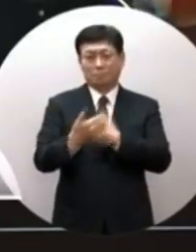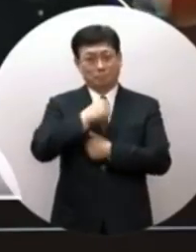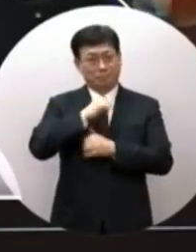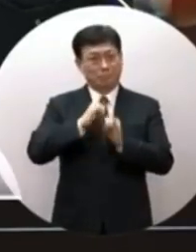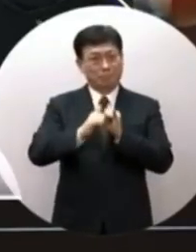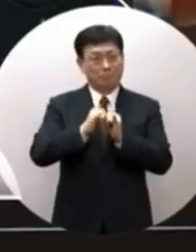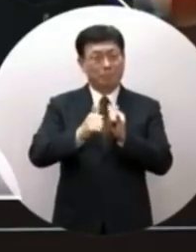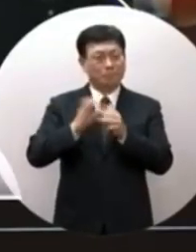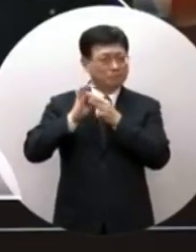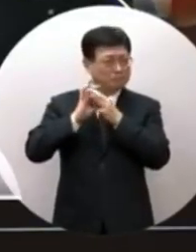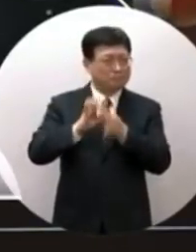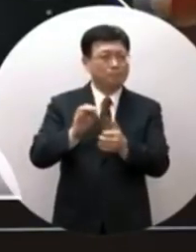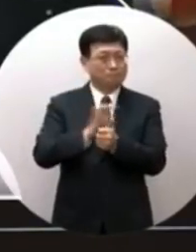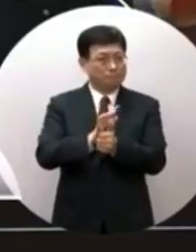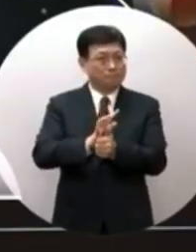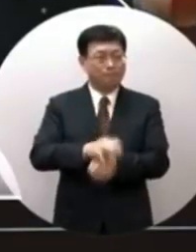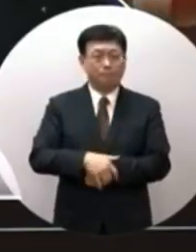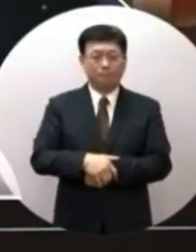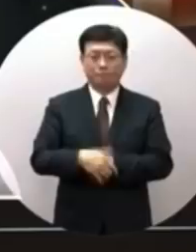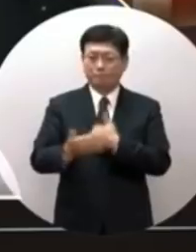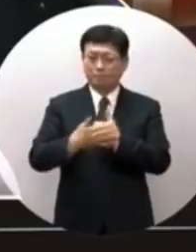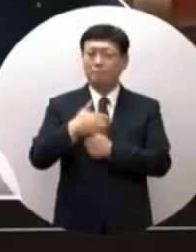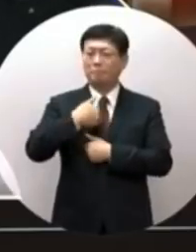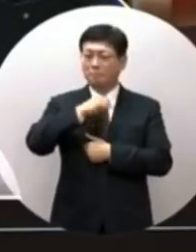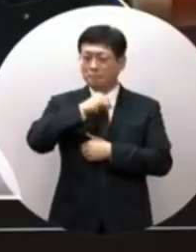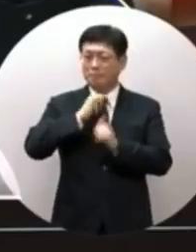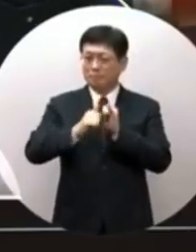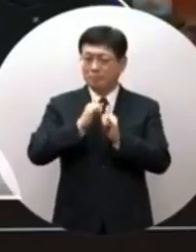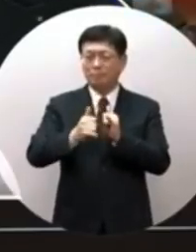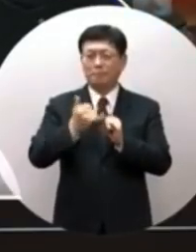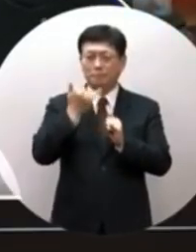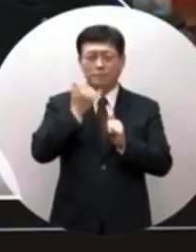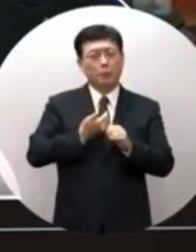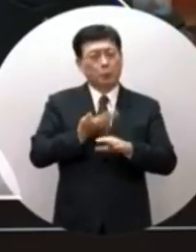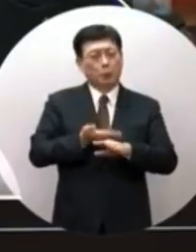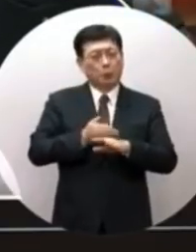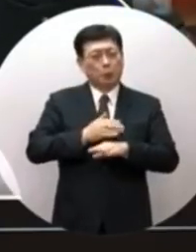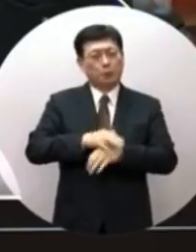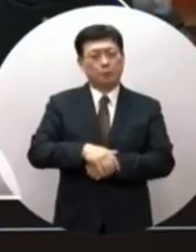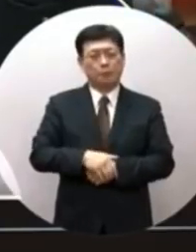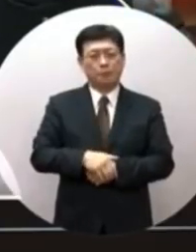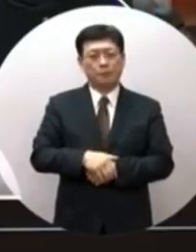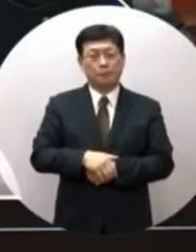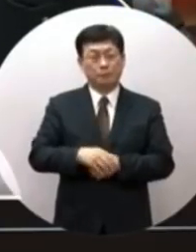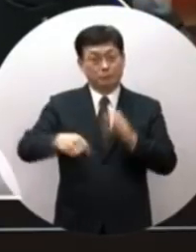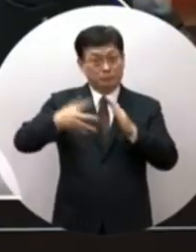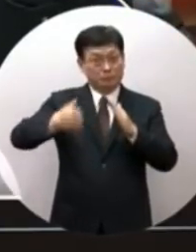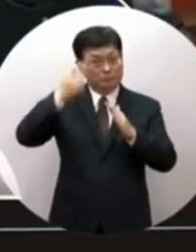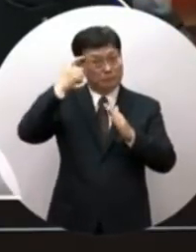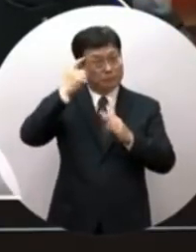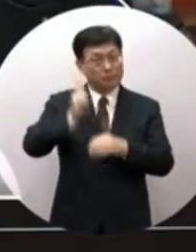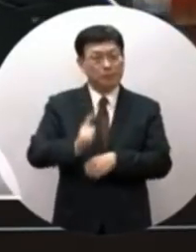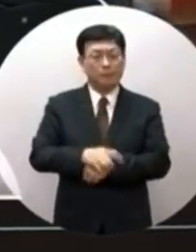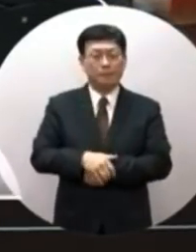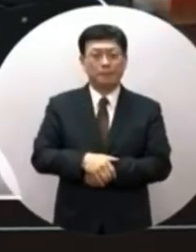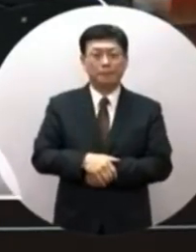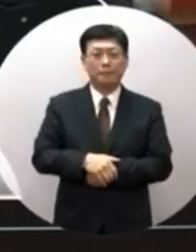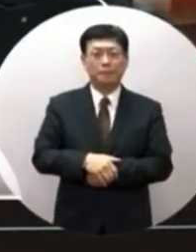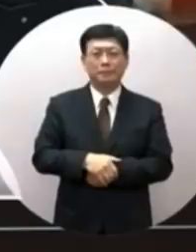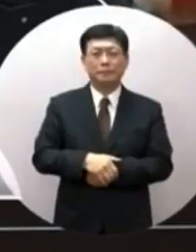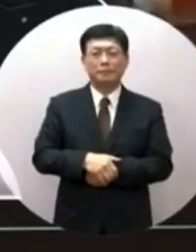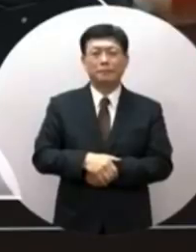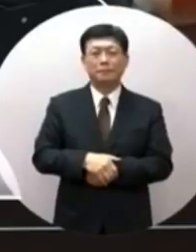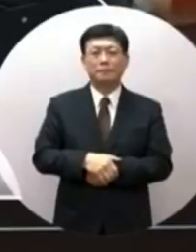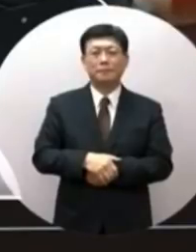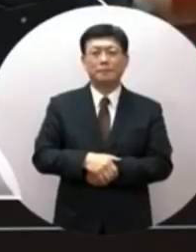湾人民继续的服务，和咱台湾的百姓有一种安全感？一定你也看完了。 那部